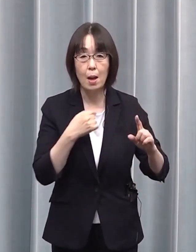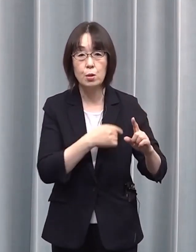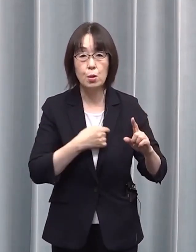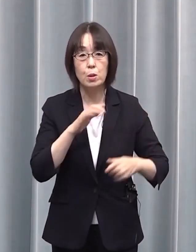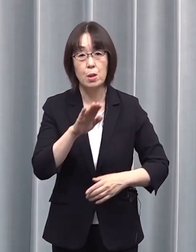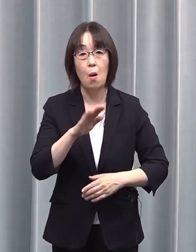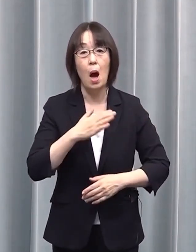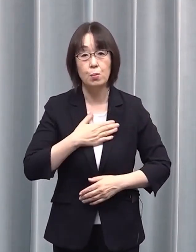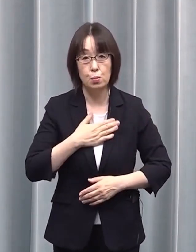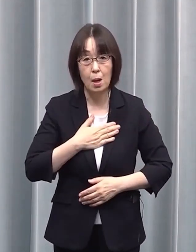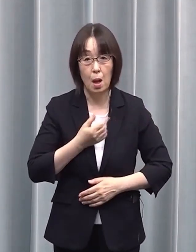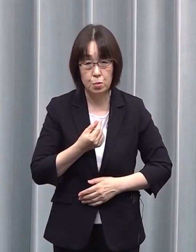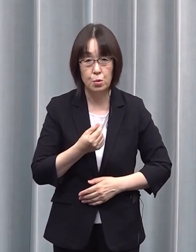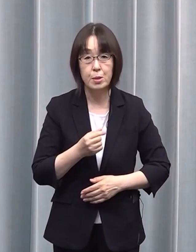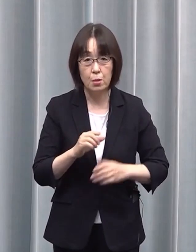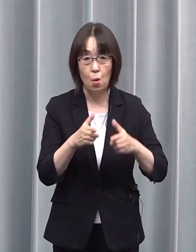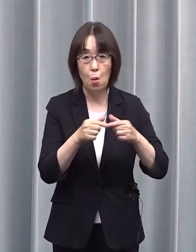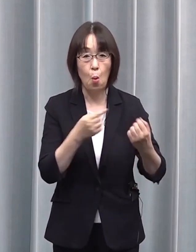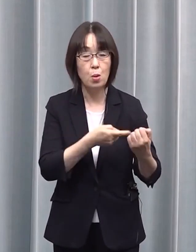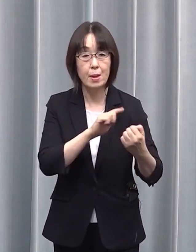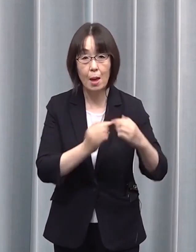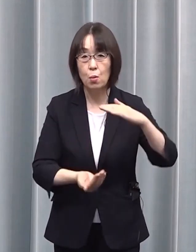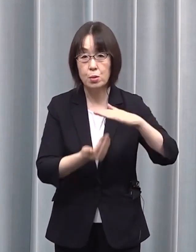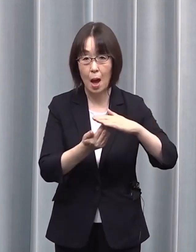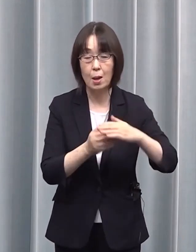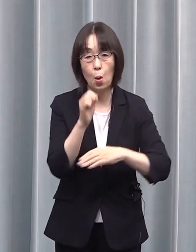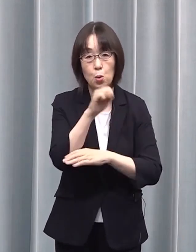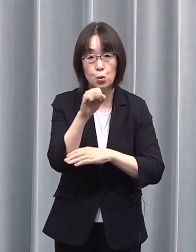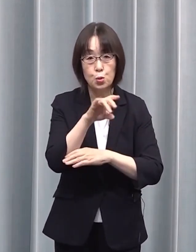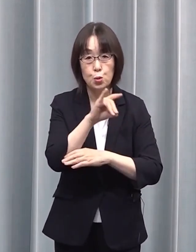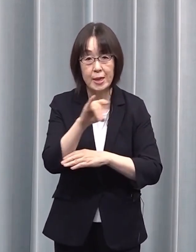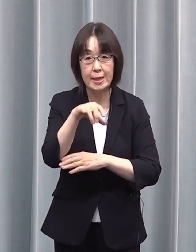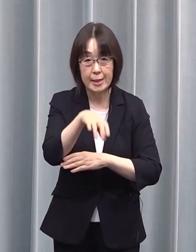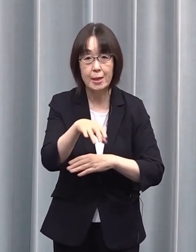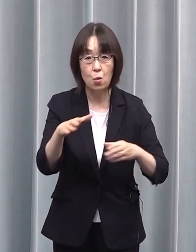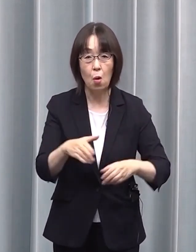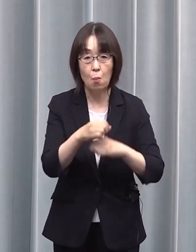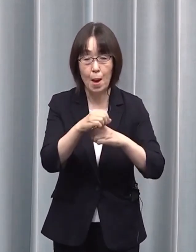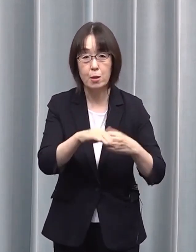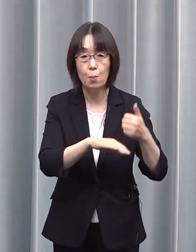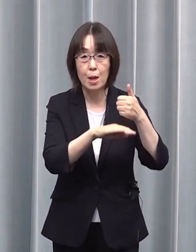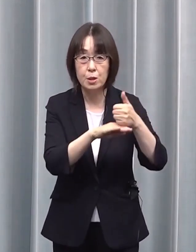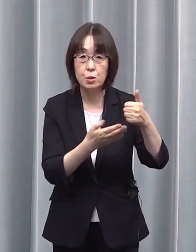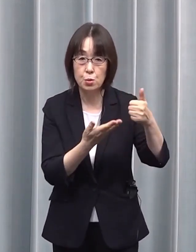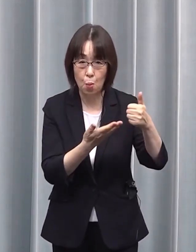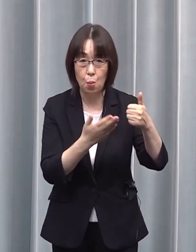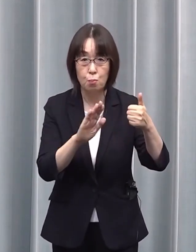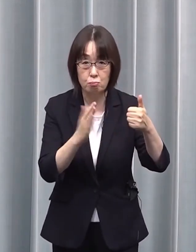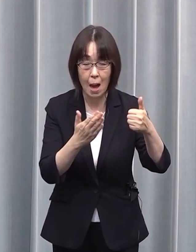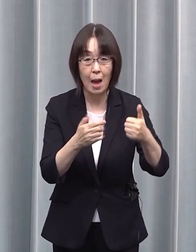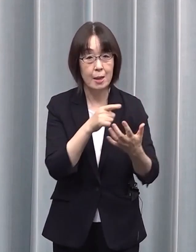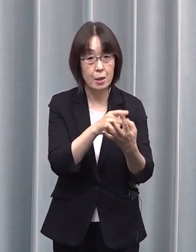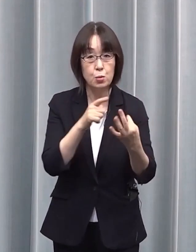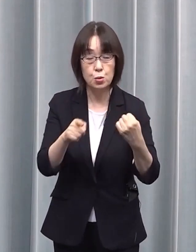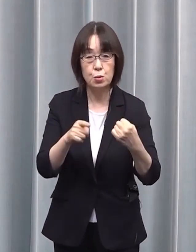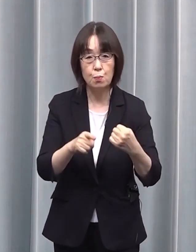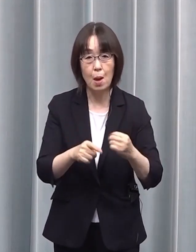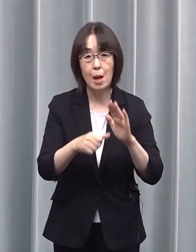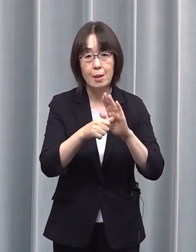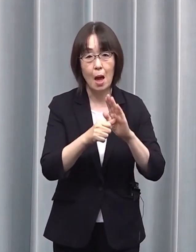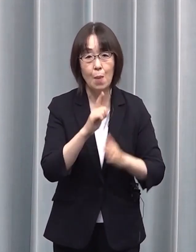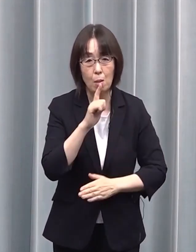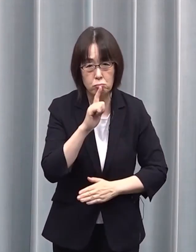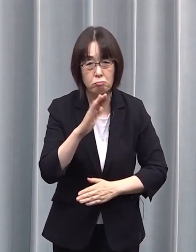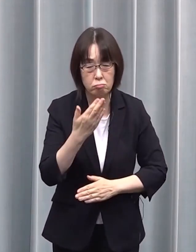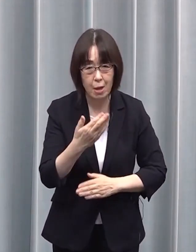国会の衆院のトップというか議長、取りまとめる議長という立場でありながら、こういったいくつもの匿名の女性記者からの